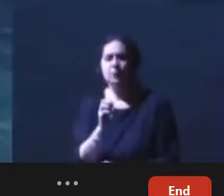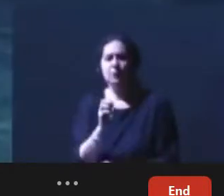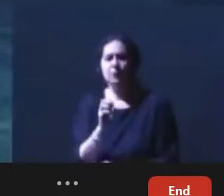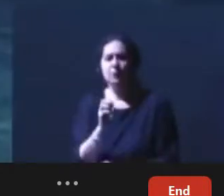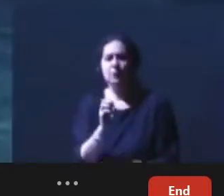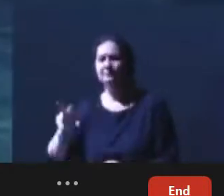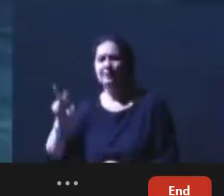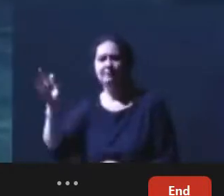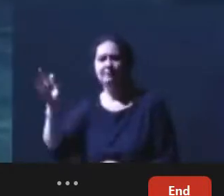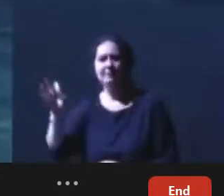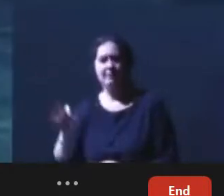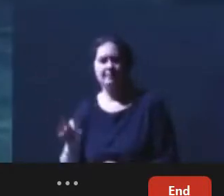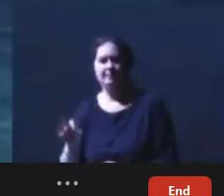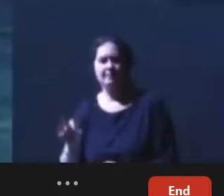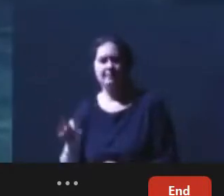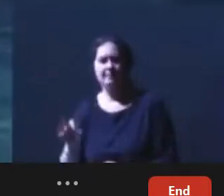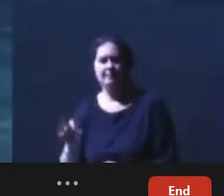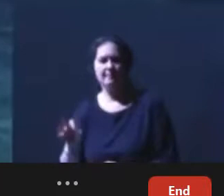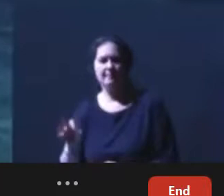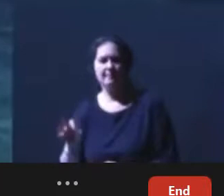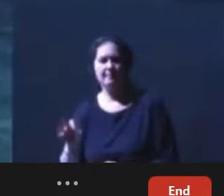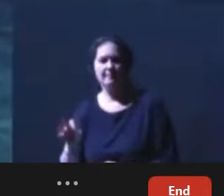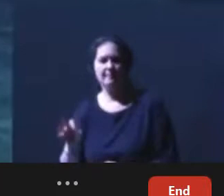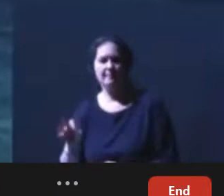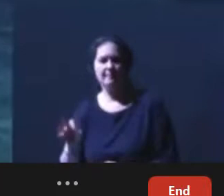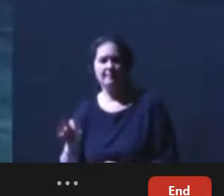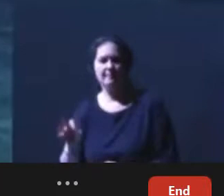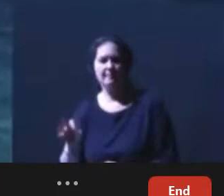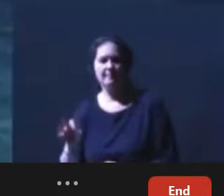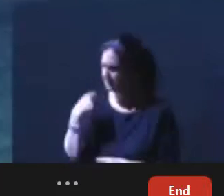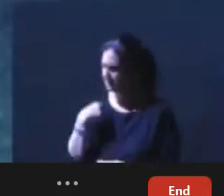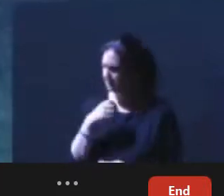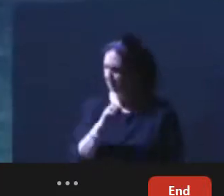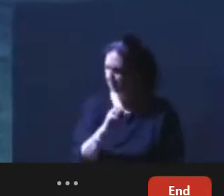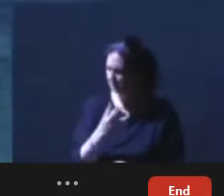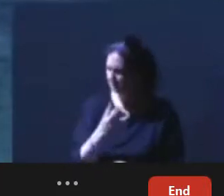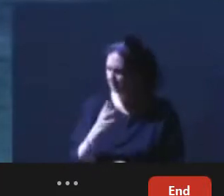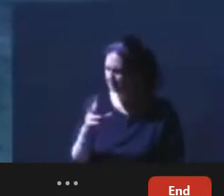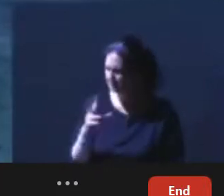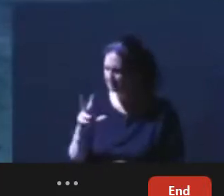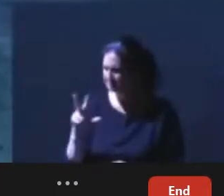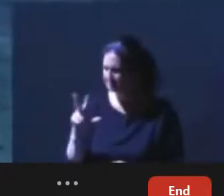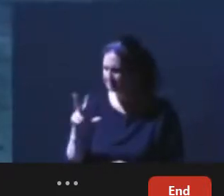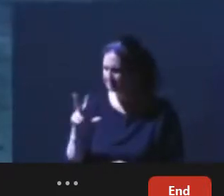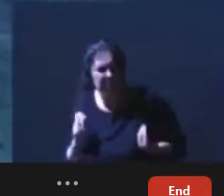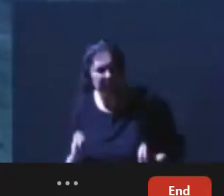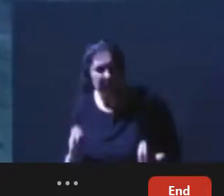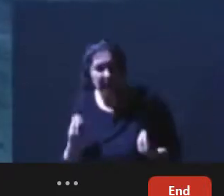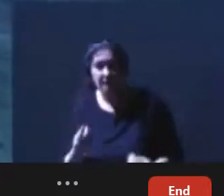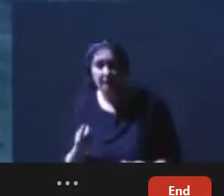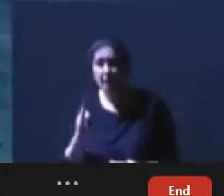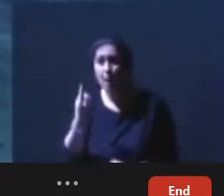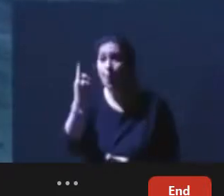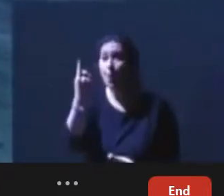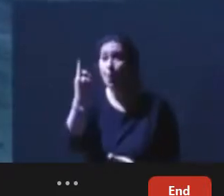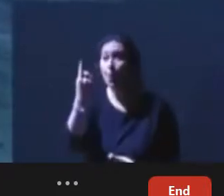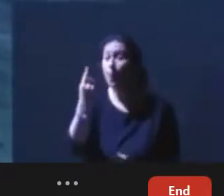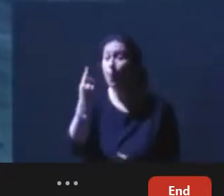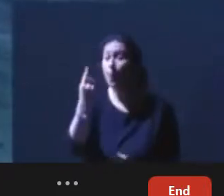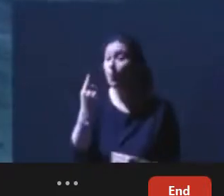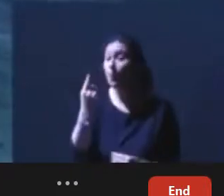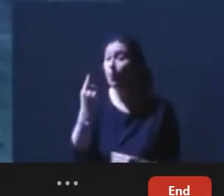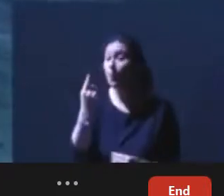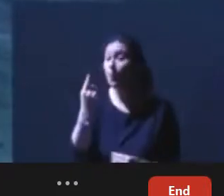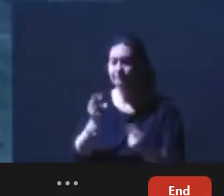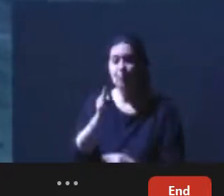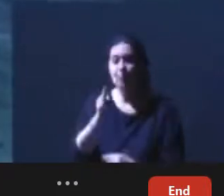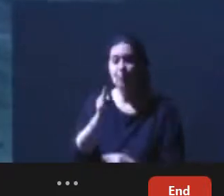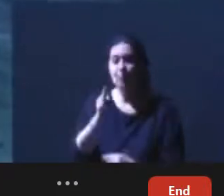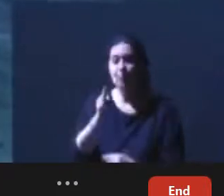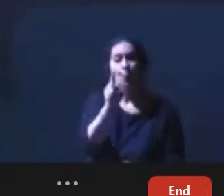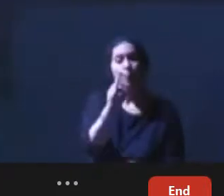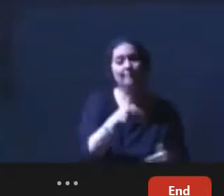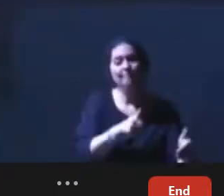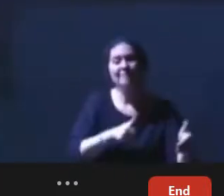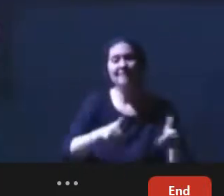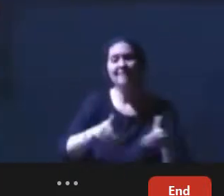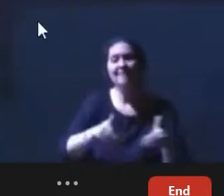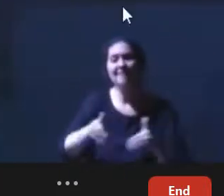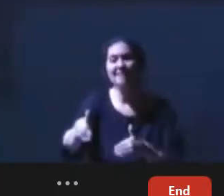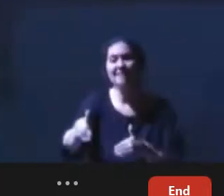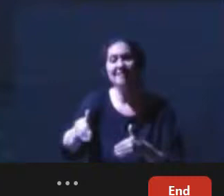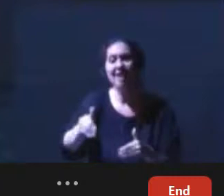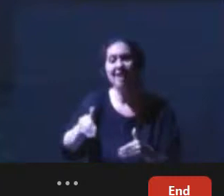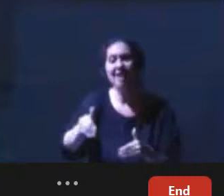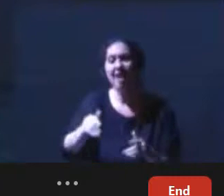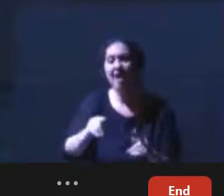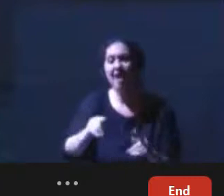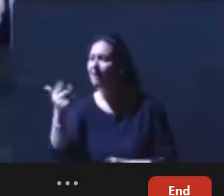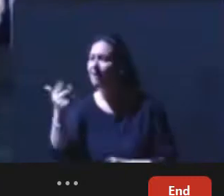tỷ người dùng đăng ký. Thế thì nó sẽ là có 1 tỷ người dùng tích cực trên hệ thống.